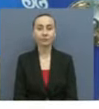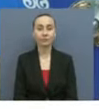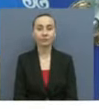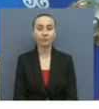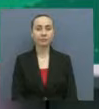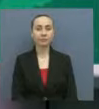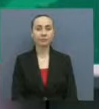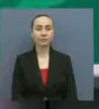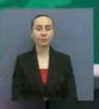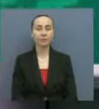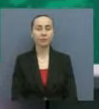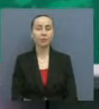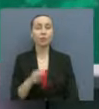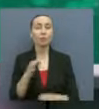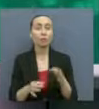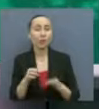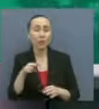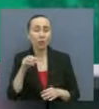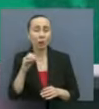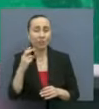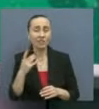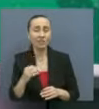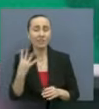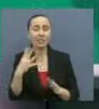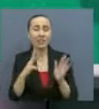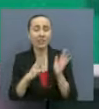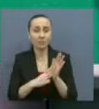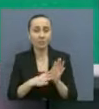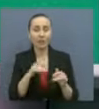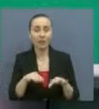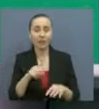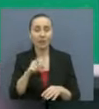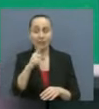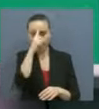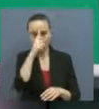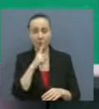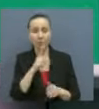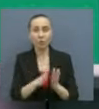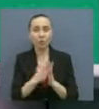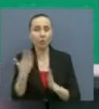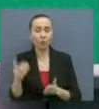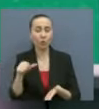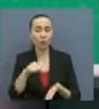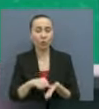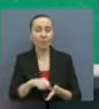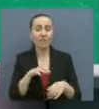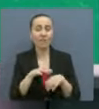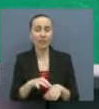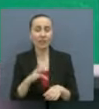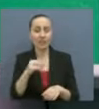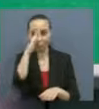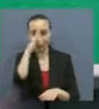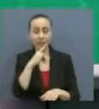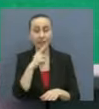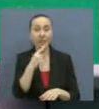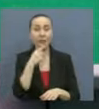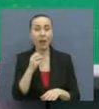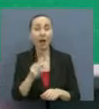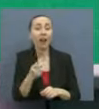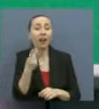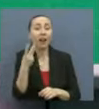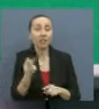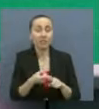Акпарат. Судебные процессы по 48 делам за месяц по просьбе его участников велись на казахском языке. Однако